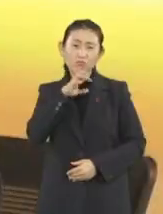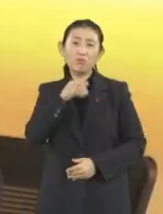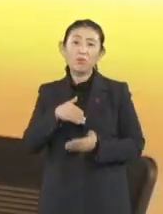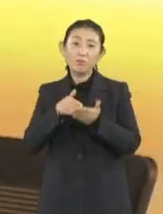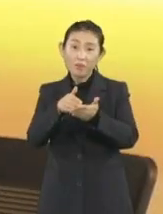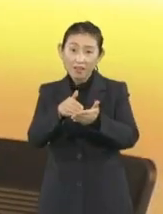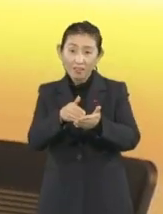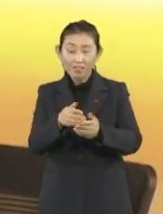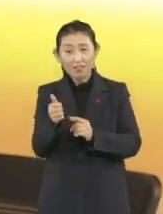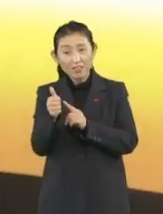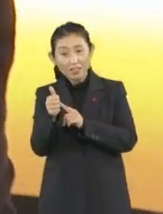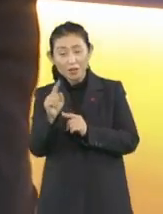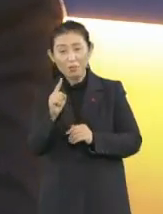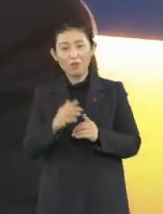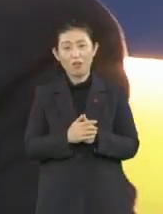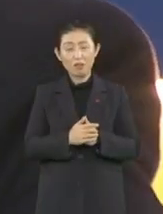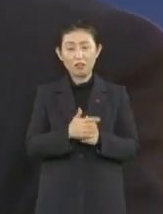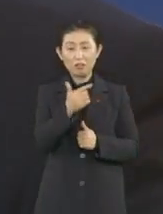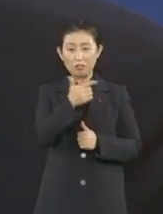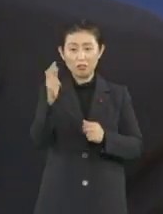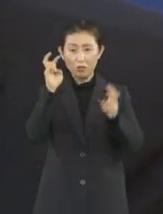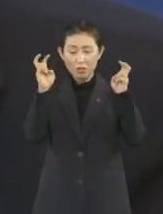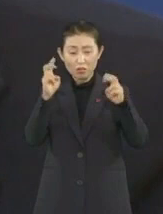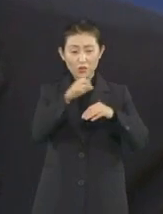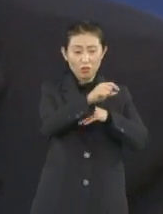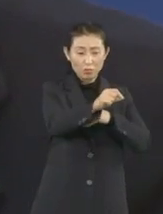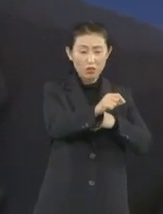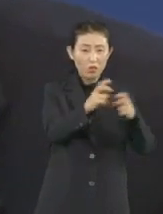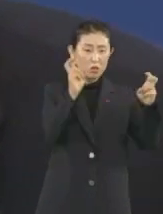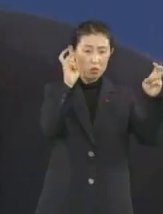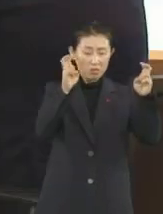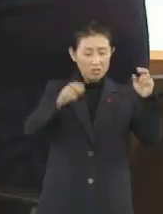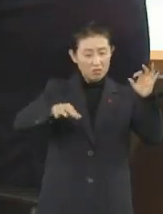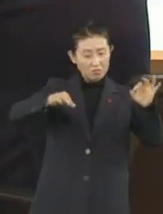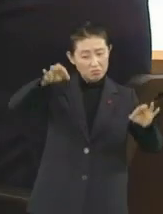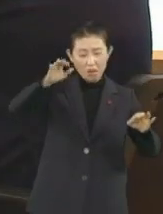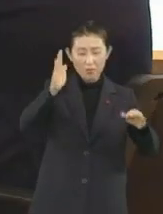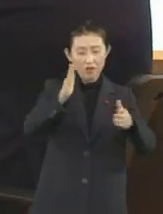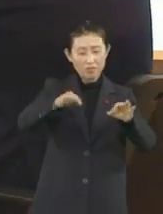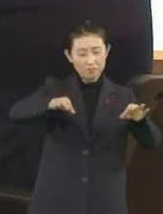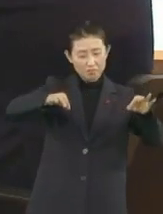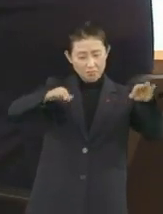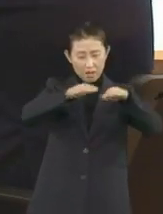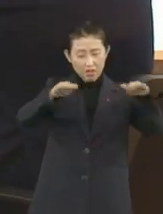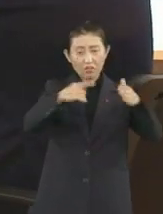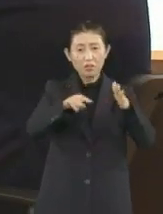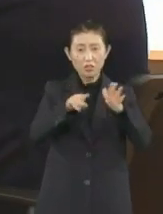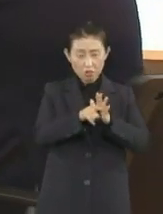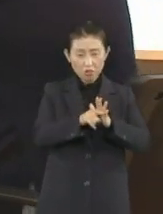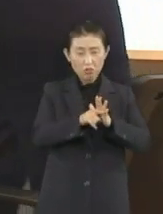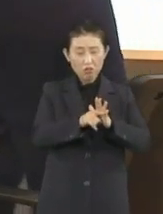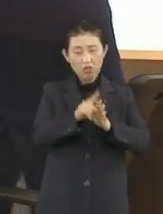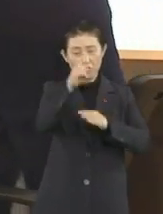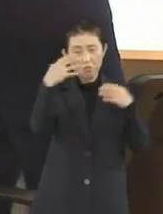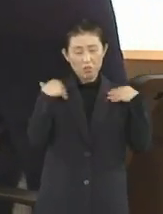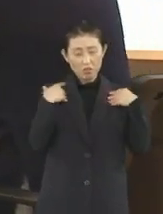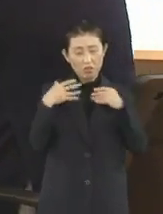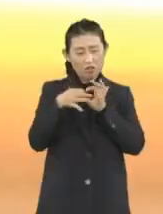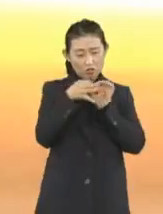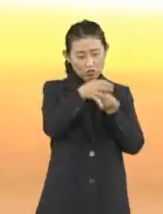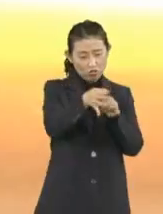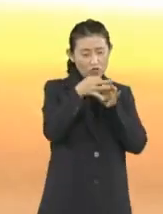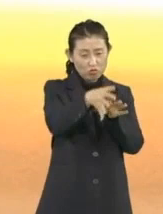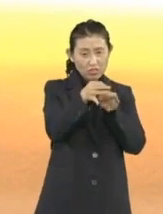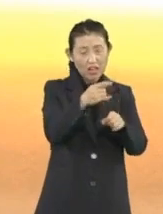윤 후보는 근로자들이 대기업과 중소기업간 의 큰 차이를 느끼지 못하도록 국가차원의 계속 투자를 약속했습니다